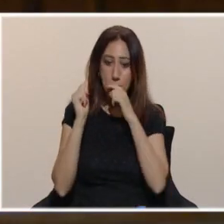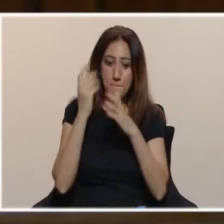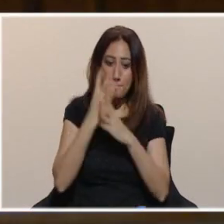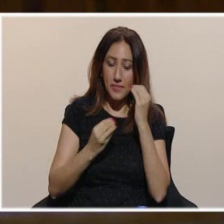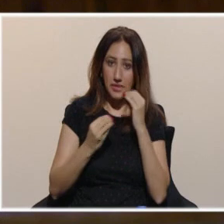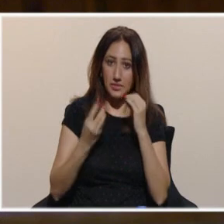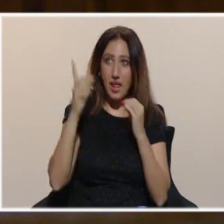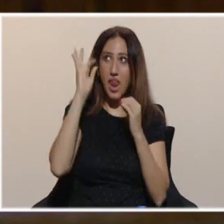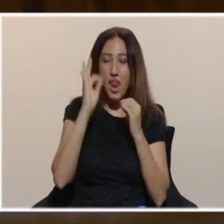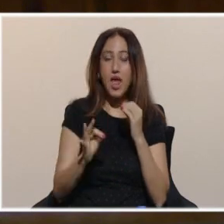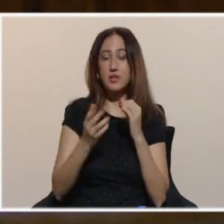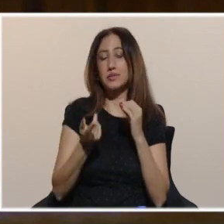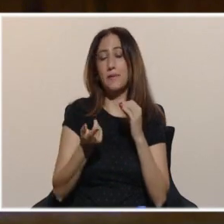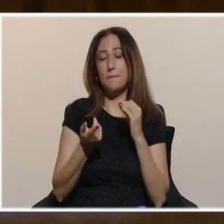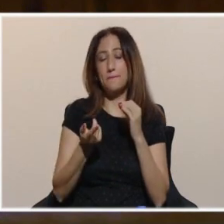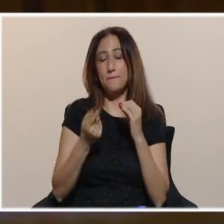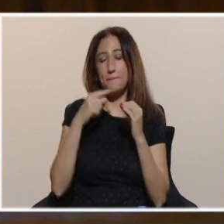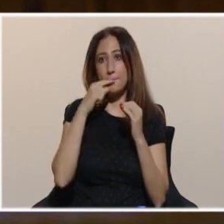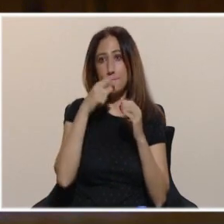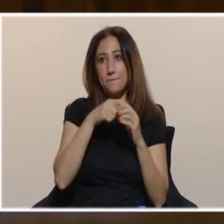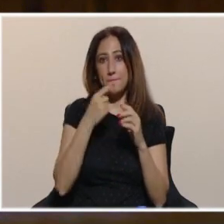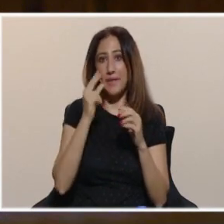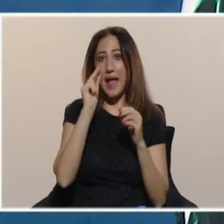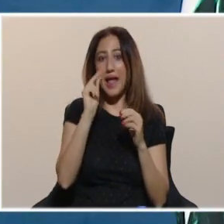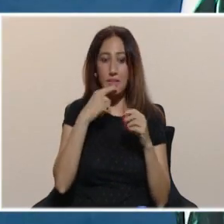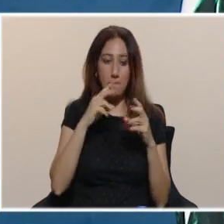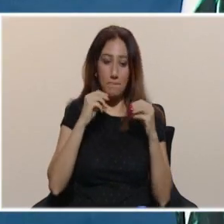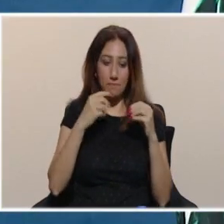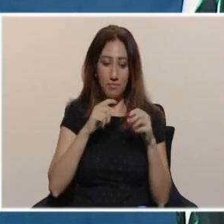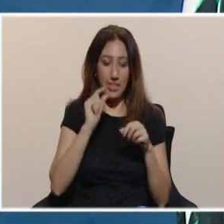حب، ده هو البنت دي حته من ابوها،